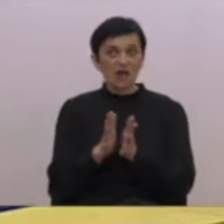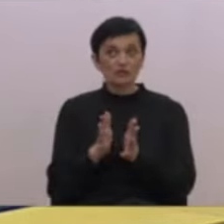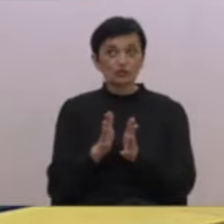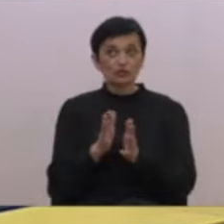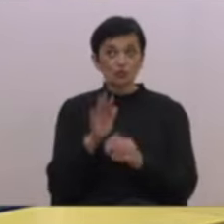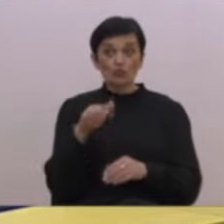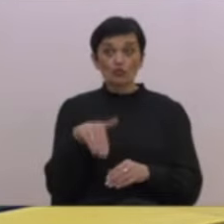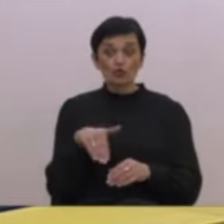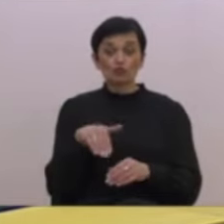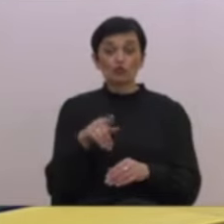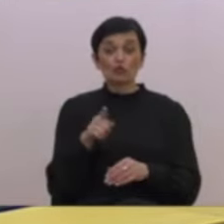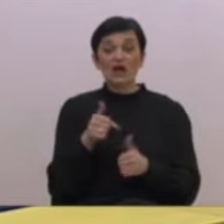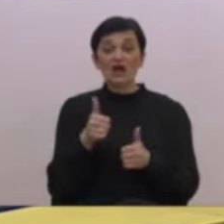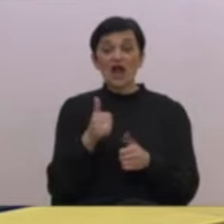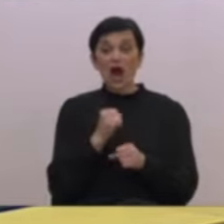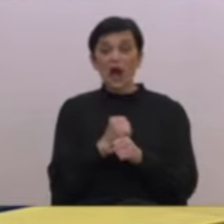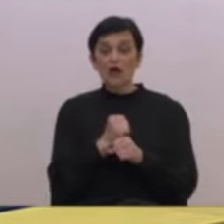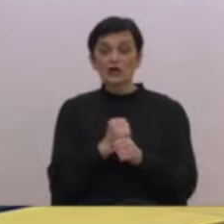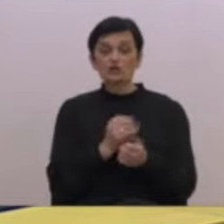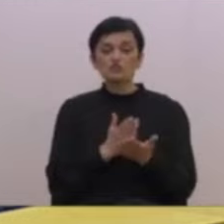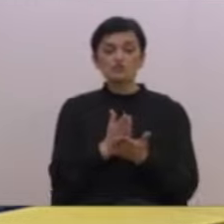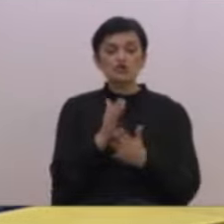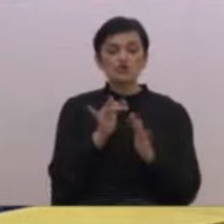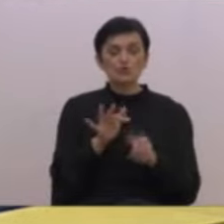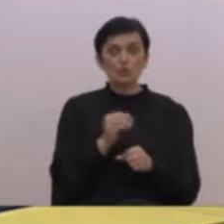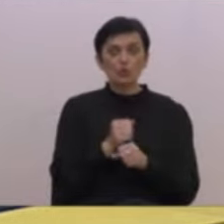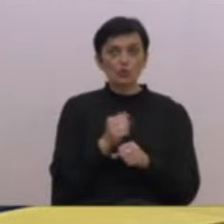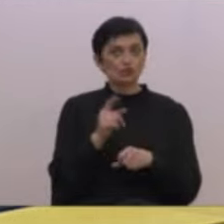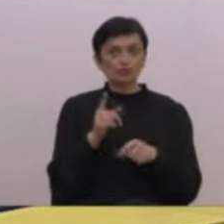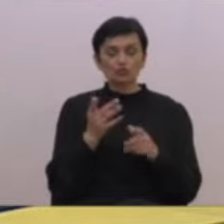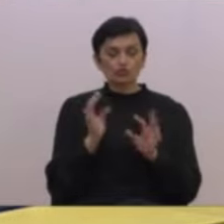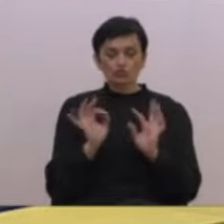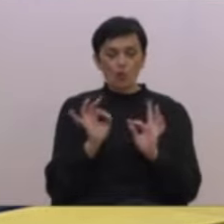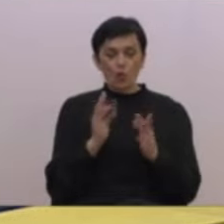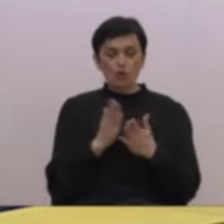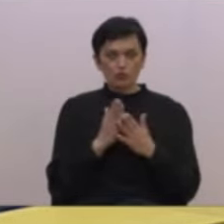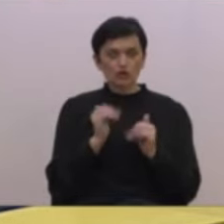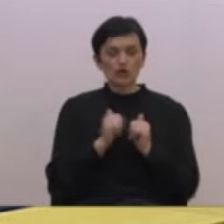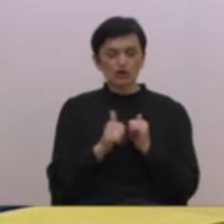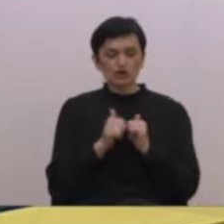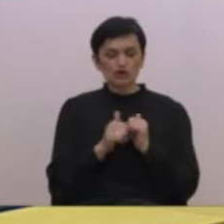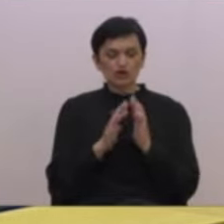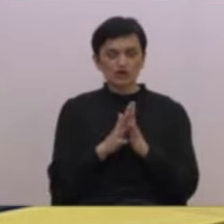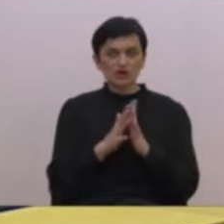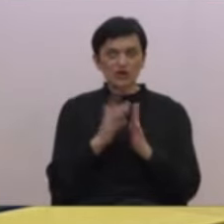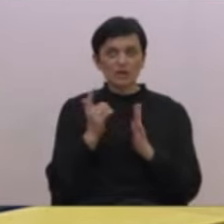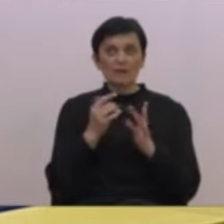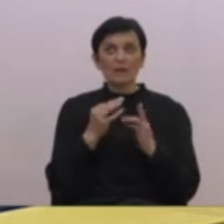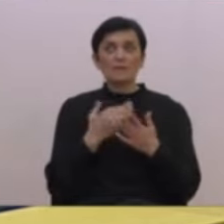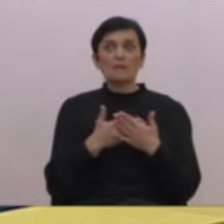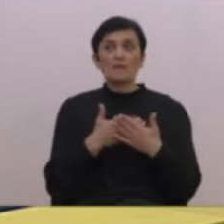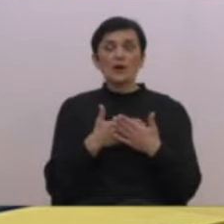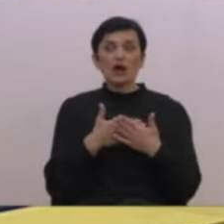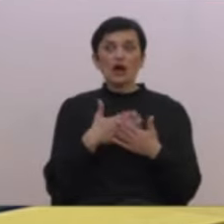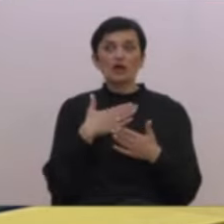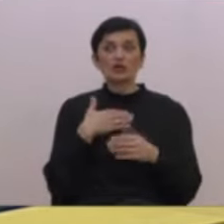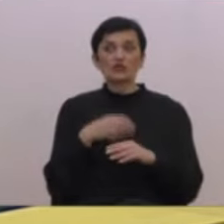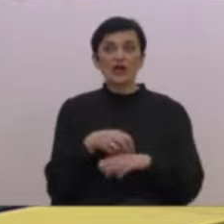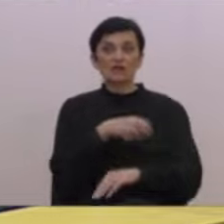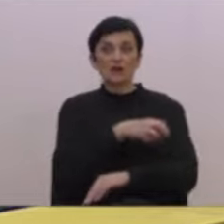Mi-am dat seama că sunt principul sacru, dar sunt normal, uriam bauria, șirat glanzhaus. Demogadul principul magazin, dar ce